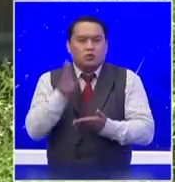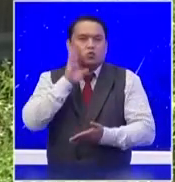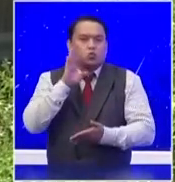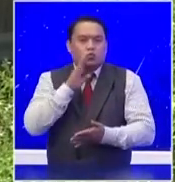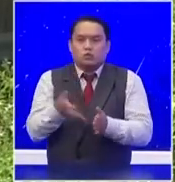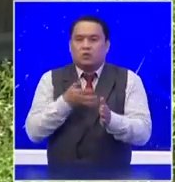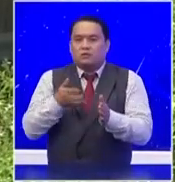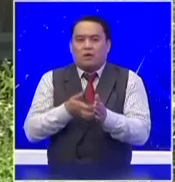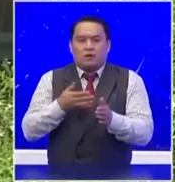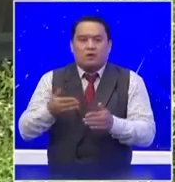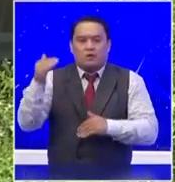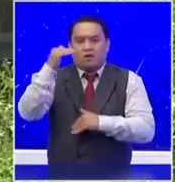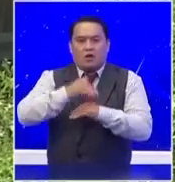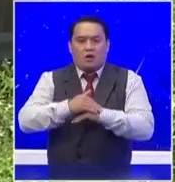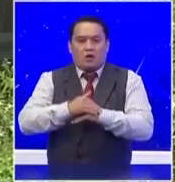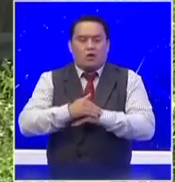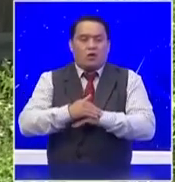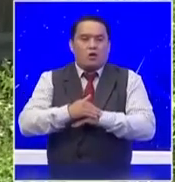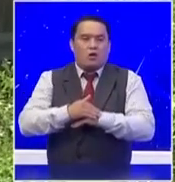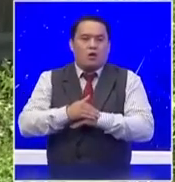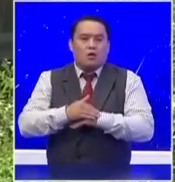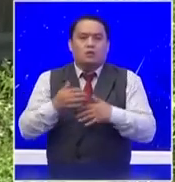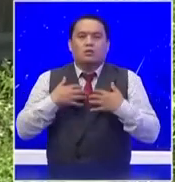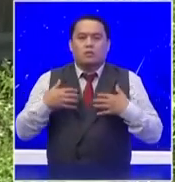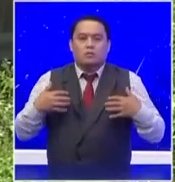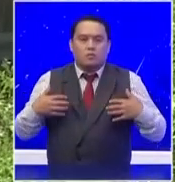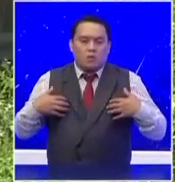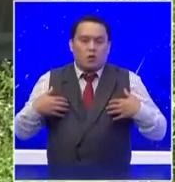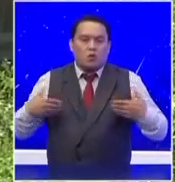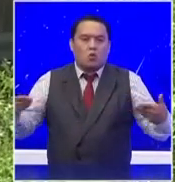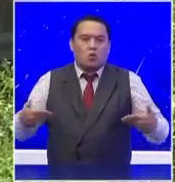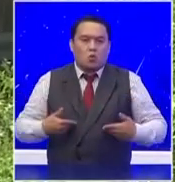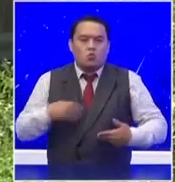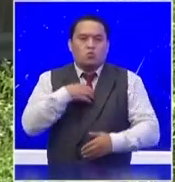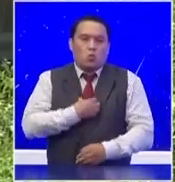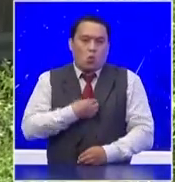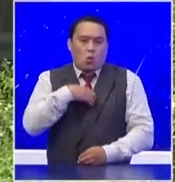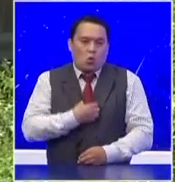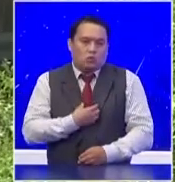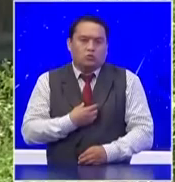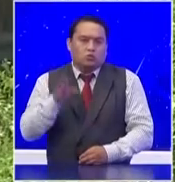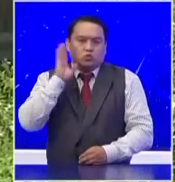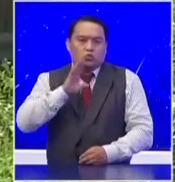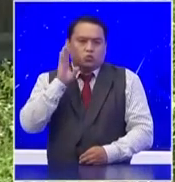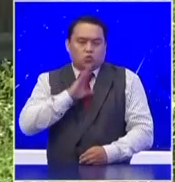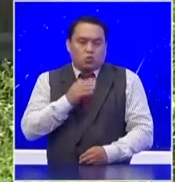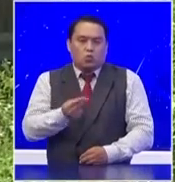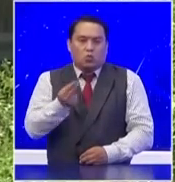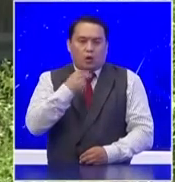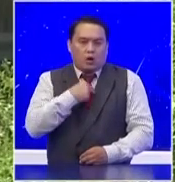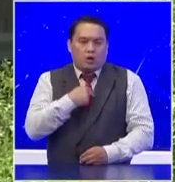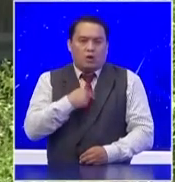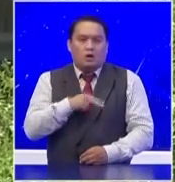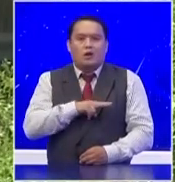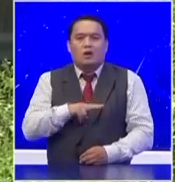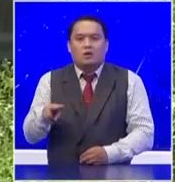жоқ. Кешкісін келгенде көрсеңіз, малға жаныңыз ашиды. Күрк-күрк жөтеліп келіп, тура суды бас салады. Оған бәленбай